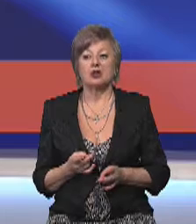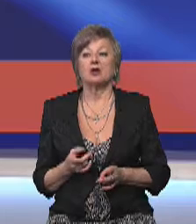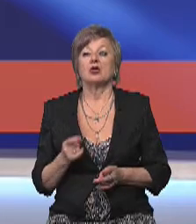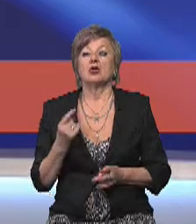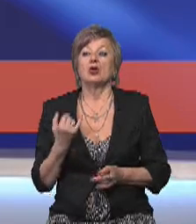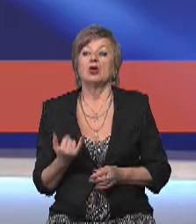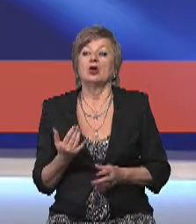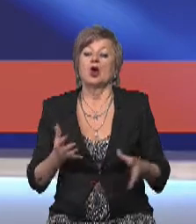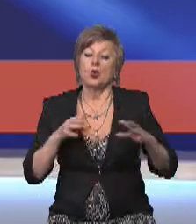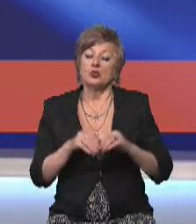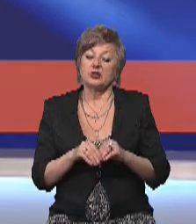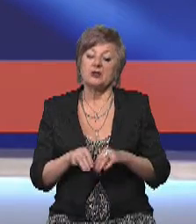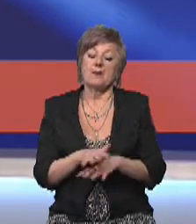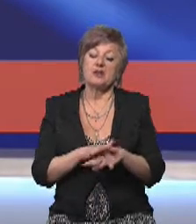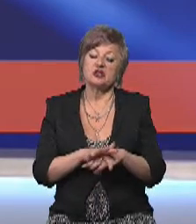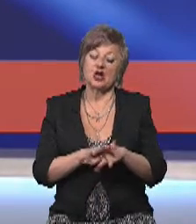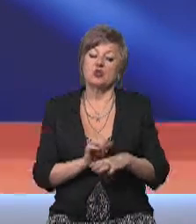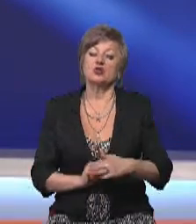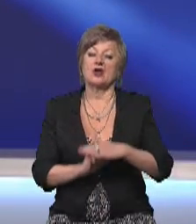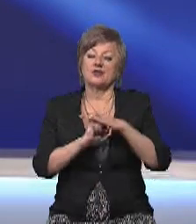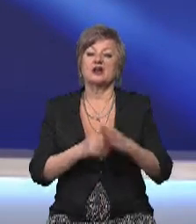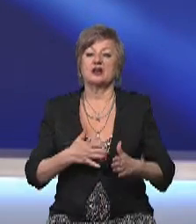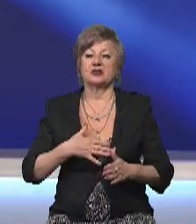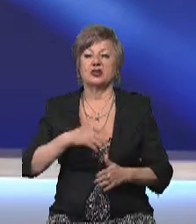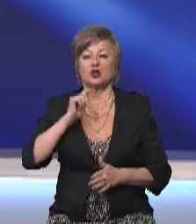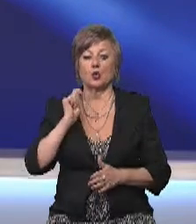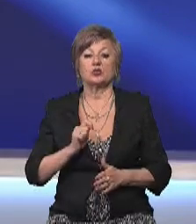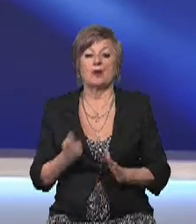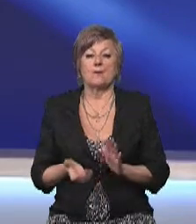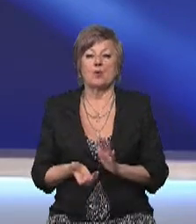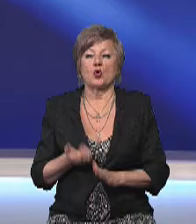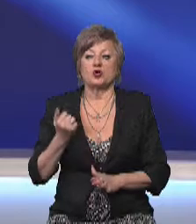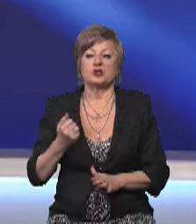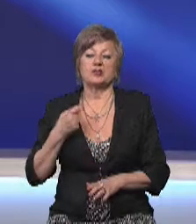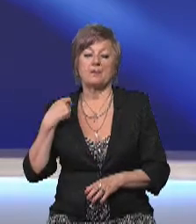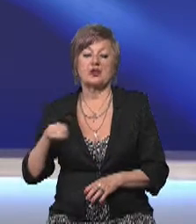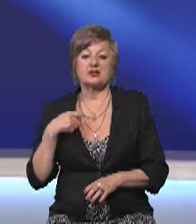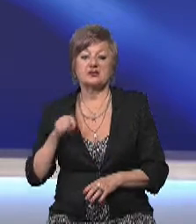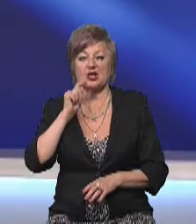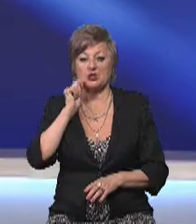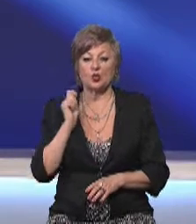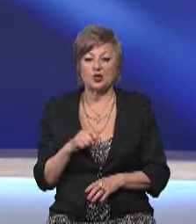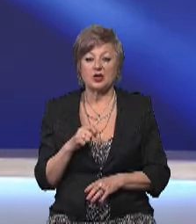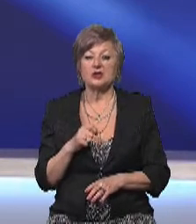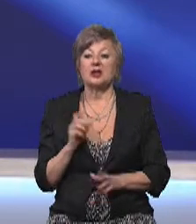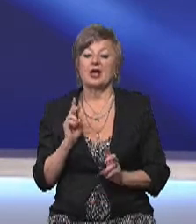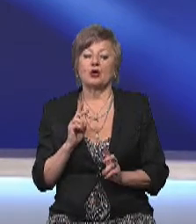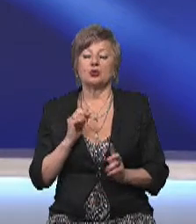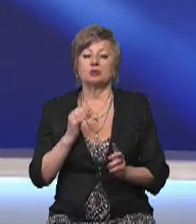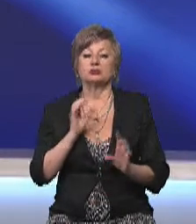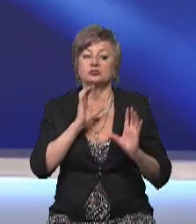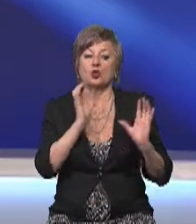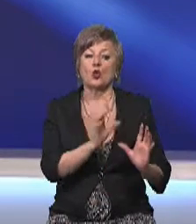зміцнила міжнародний авторитет нашої країни, підтримала президента України, який опікувався